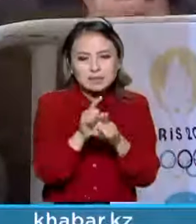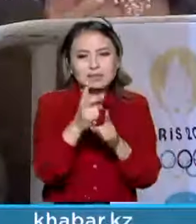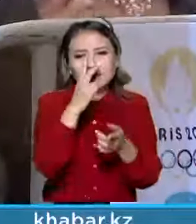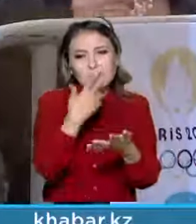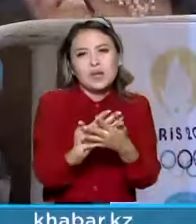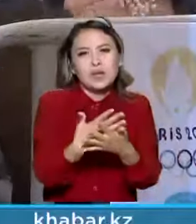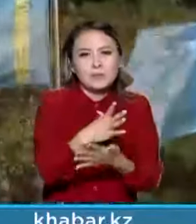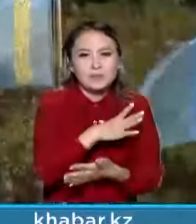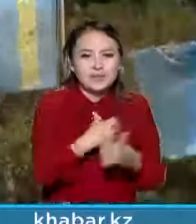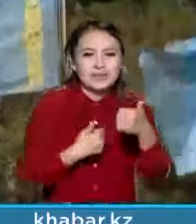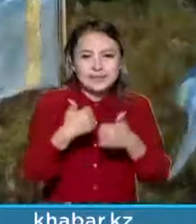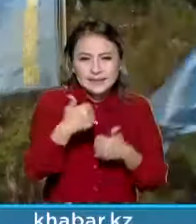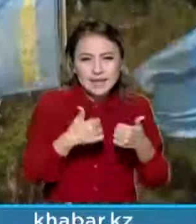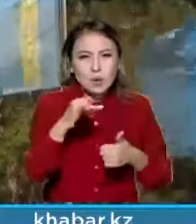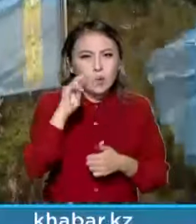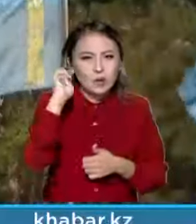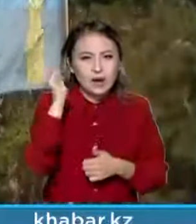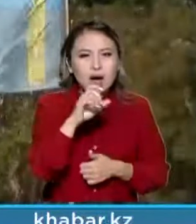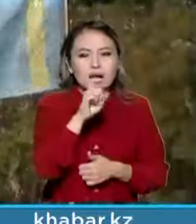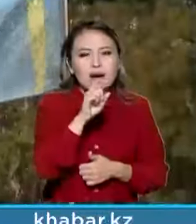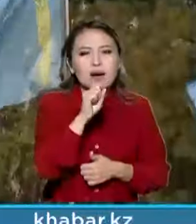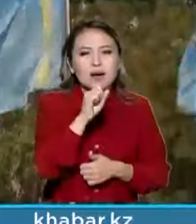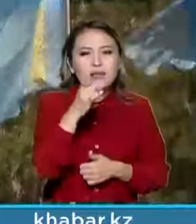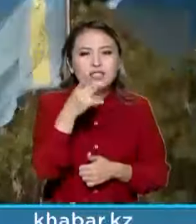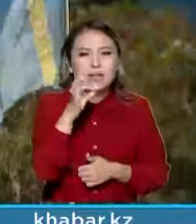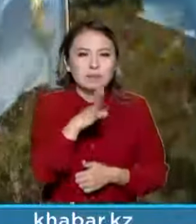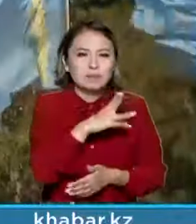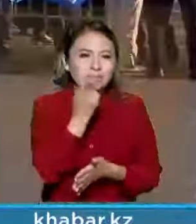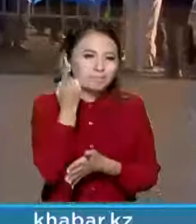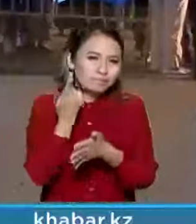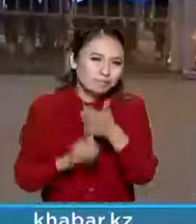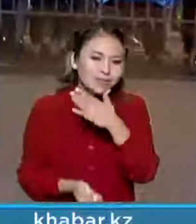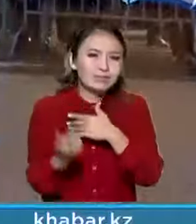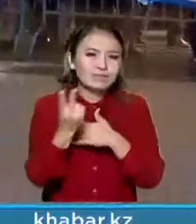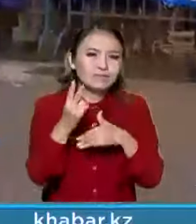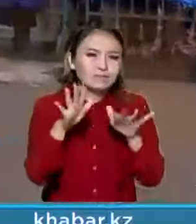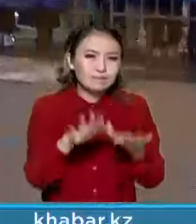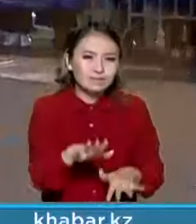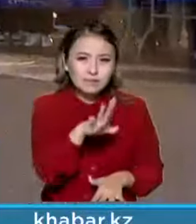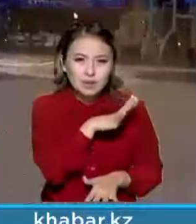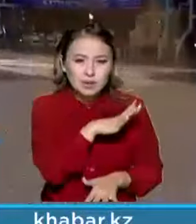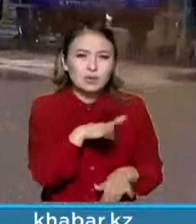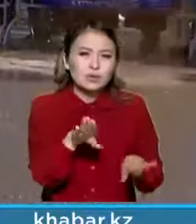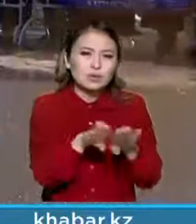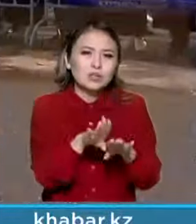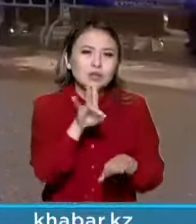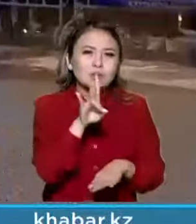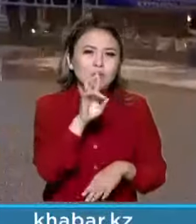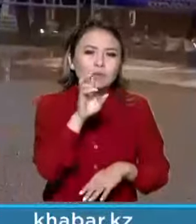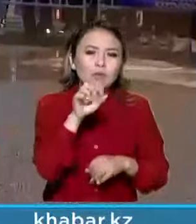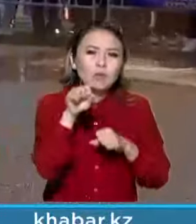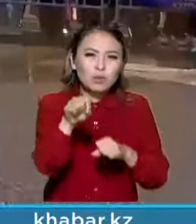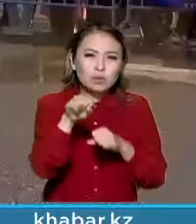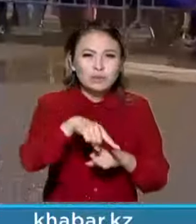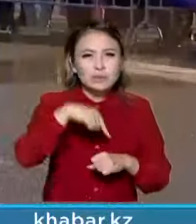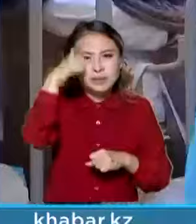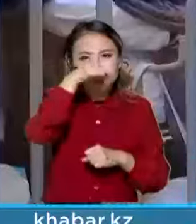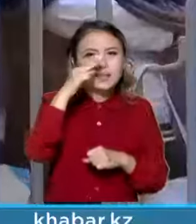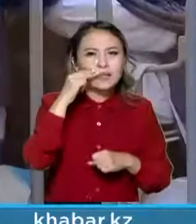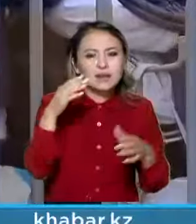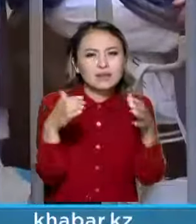көрсеткен еді. Ол ақтық сында украиналық Александр Хижняққа есе жіберіп, екінші орынды иеленді. Осылайша Нұрбек